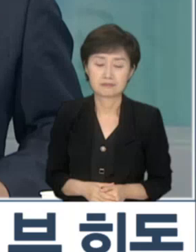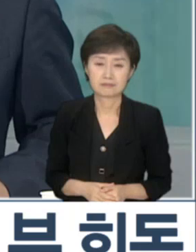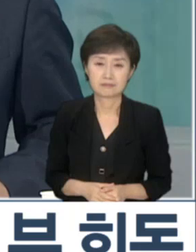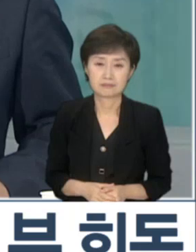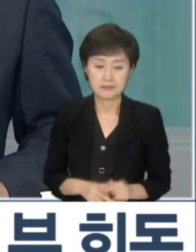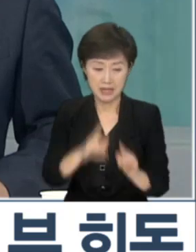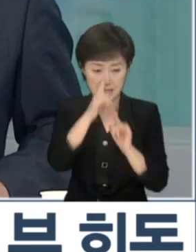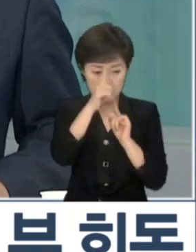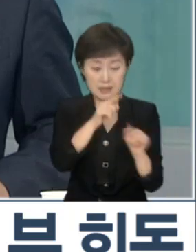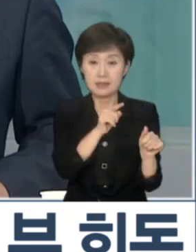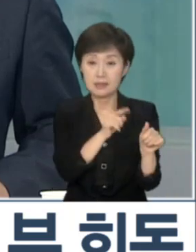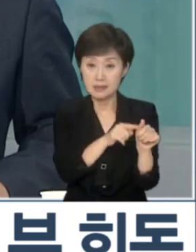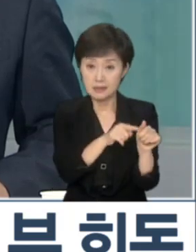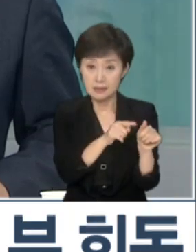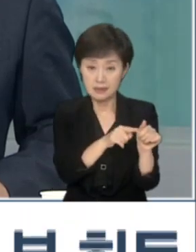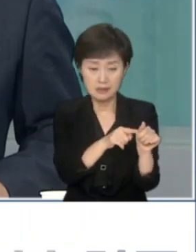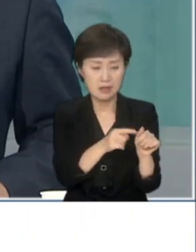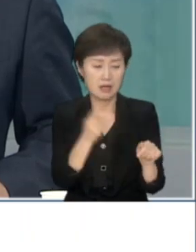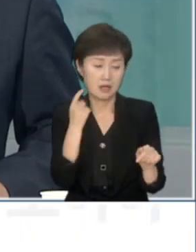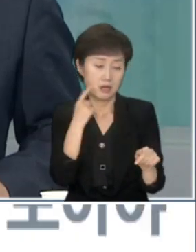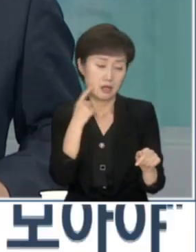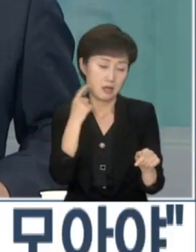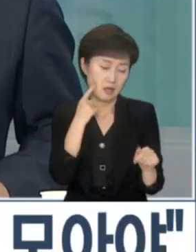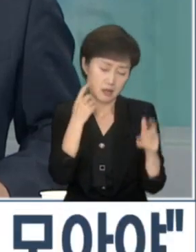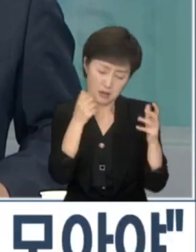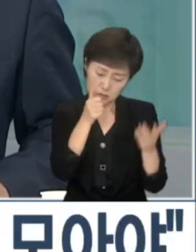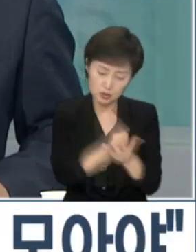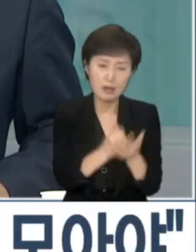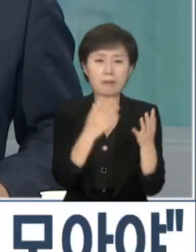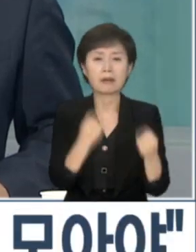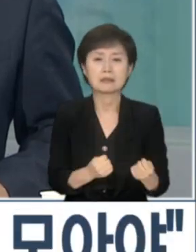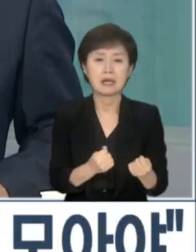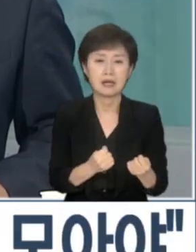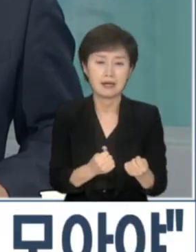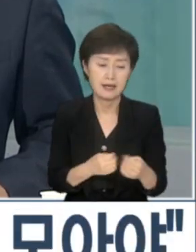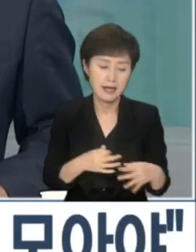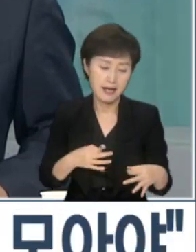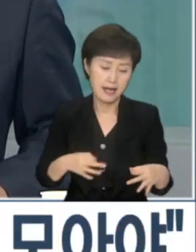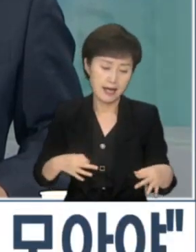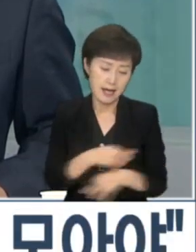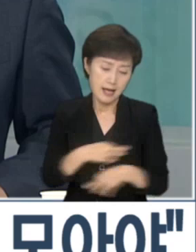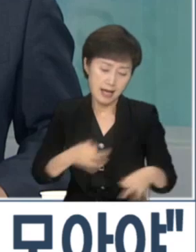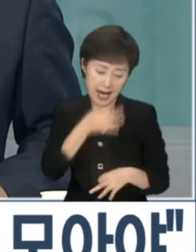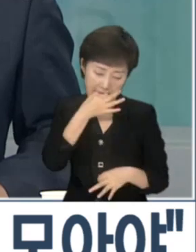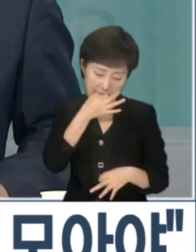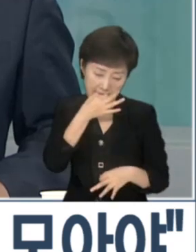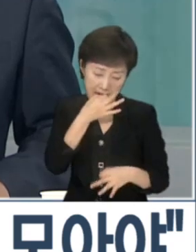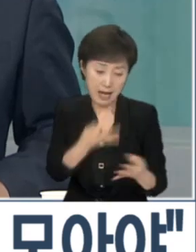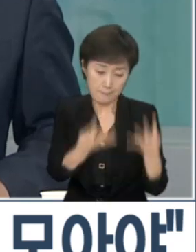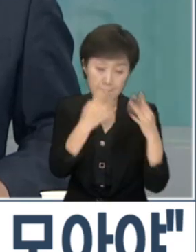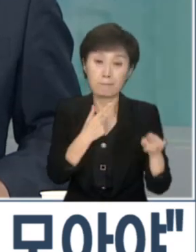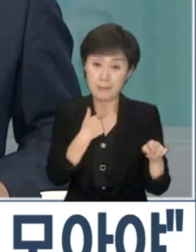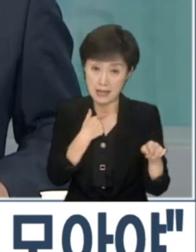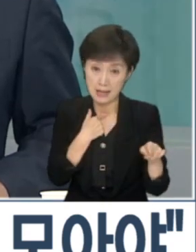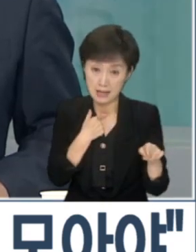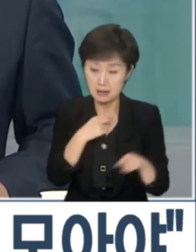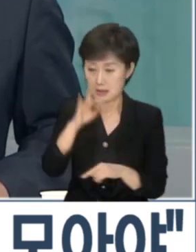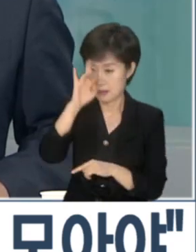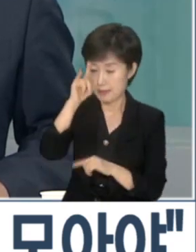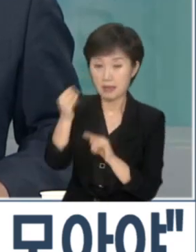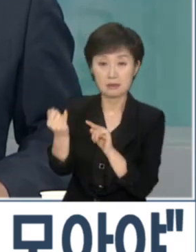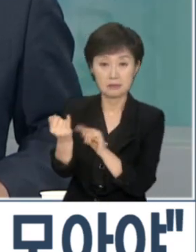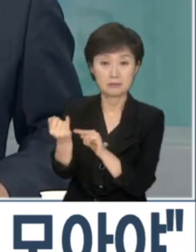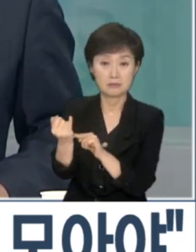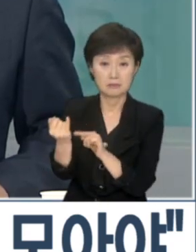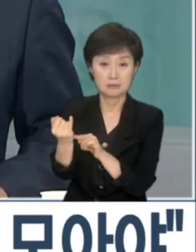이명박 대통령은 여러 가지 거짓말과 또 개인적인 사리사욕 때문에 감옥을 갔다 오신 분이고 그리고 박근혜